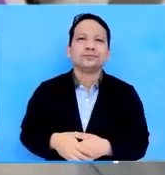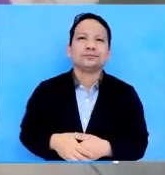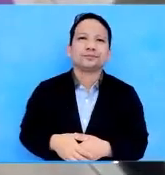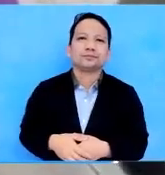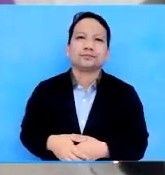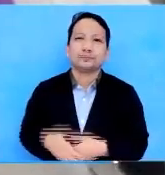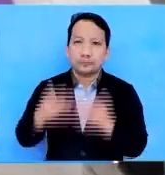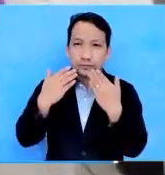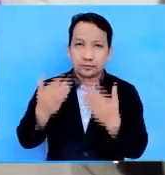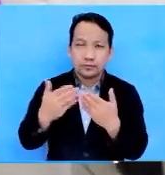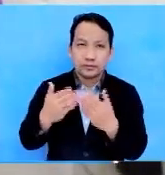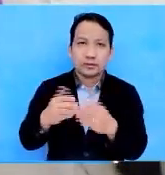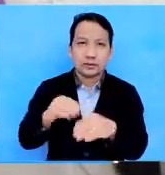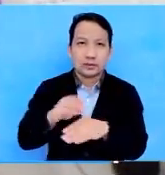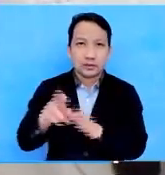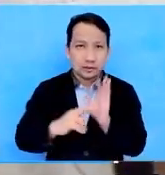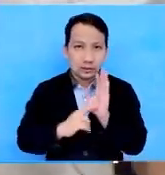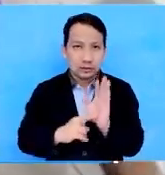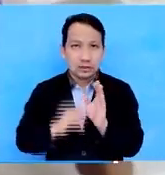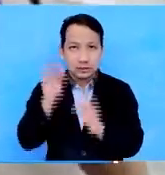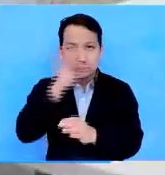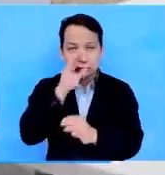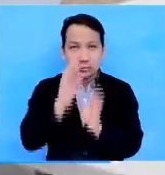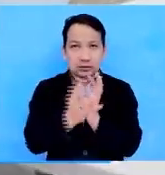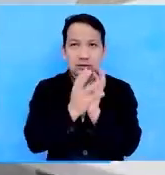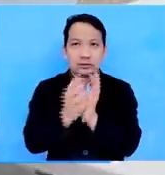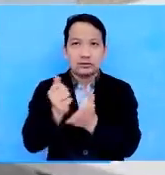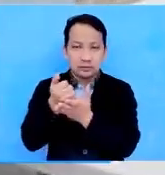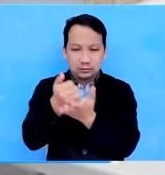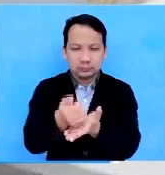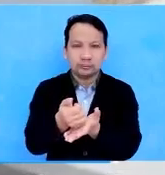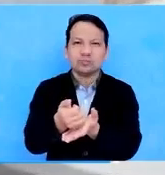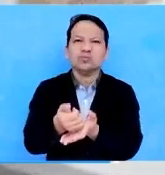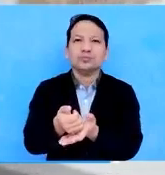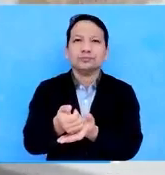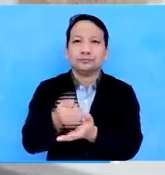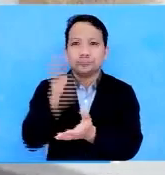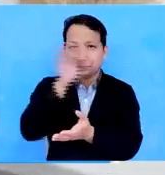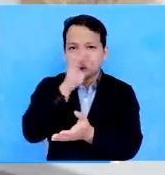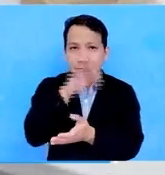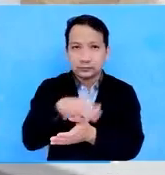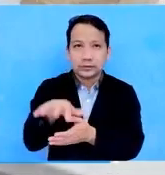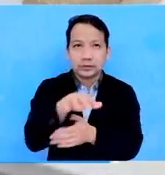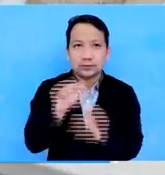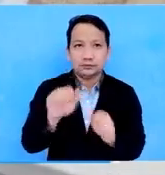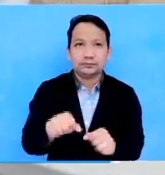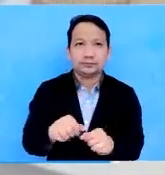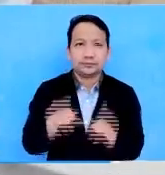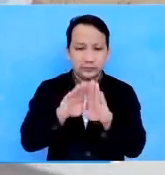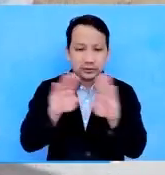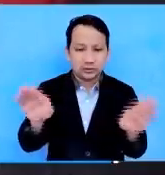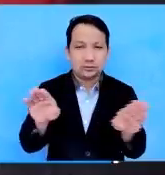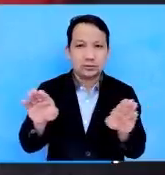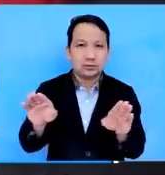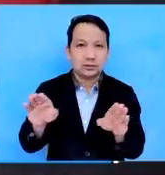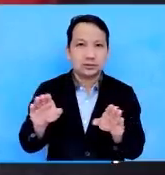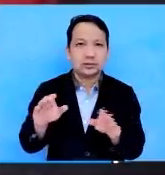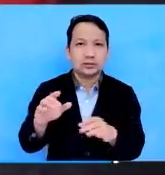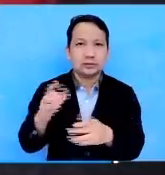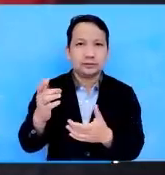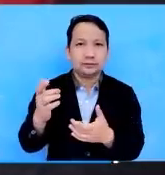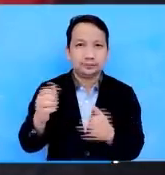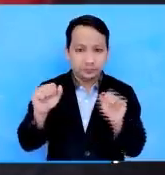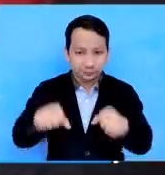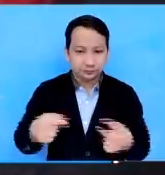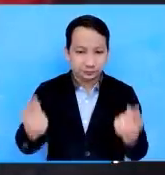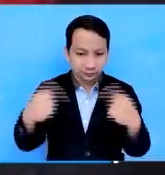din ng konsulado sa Filipino community na tumulong sa mga apektadong kababayan natin. Bukas pa rin ang shelter ng embahada at pwedeng